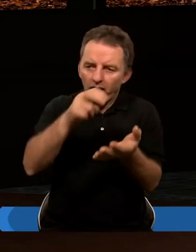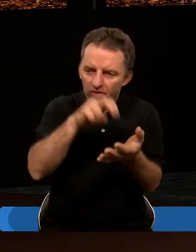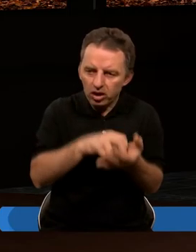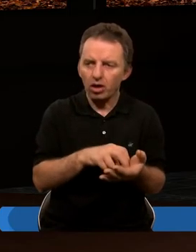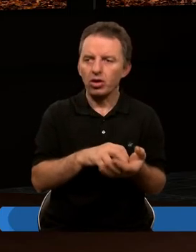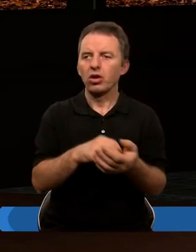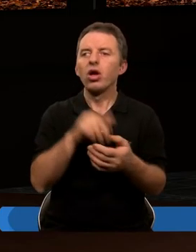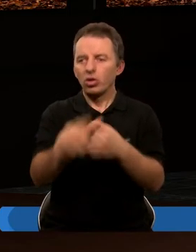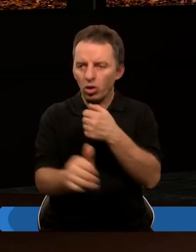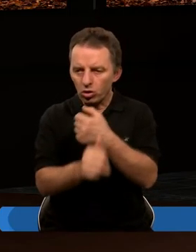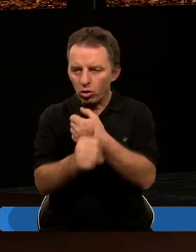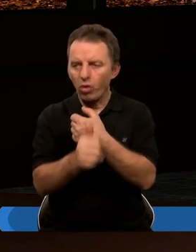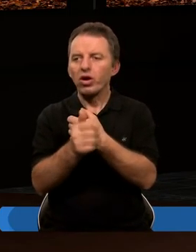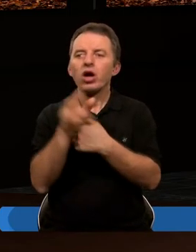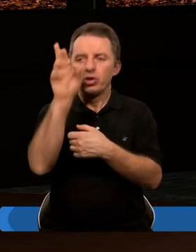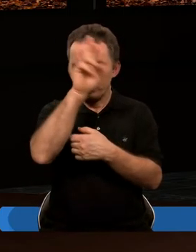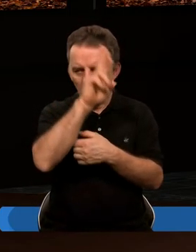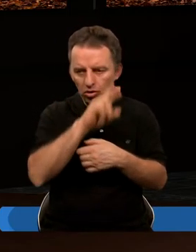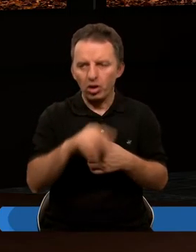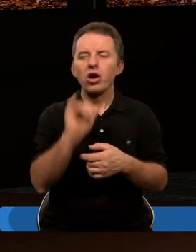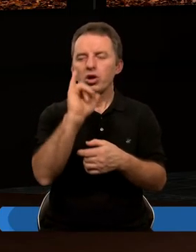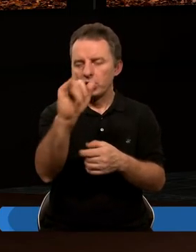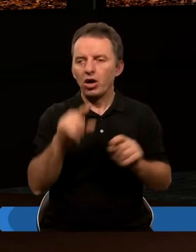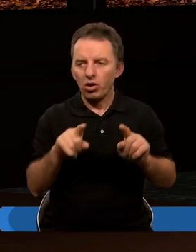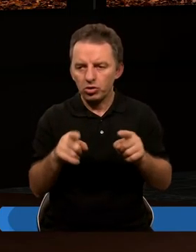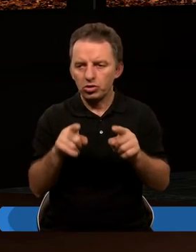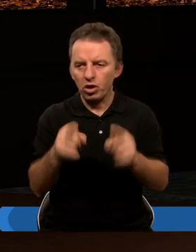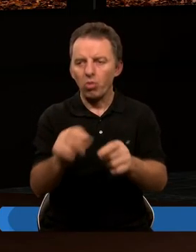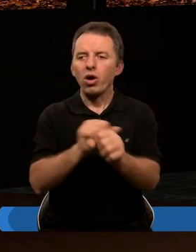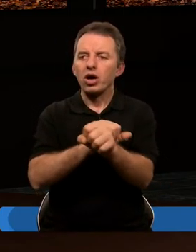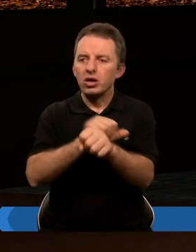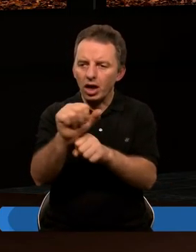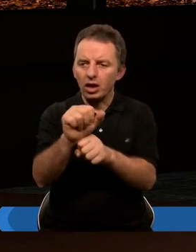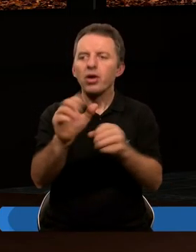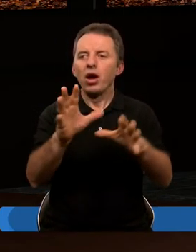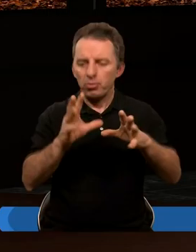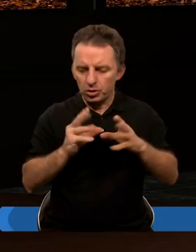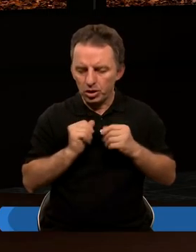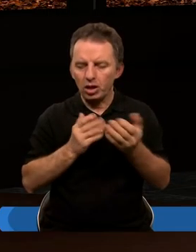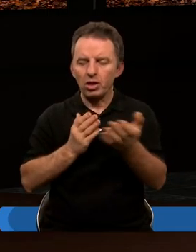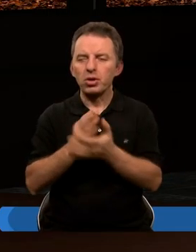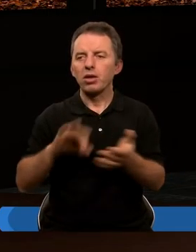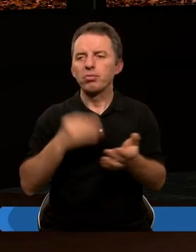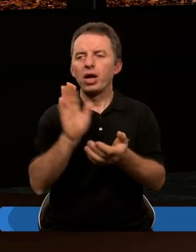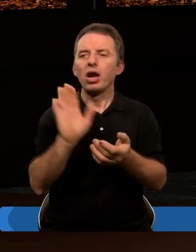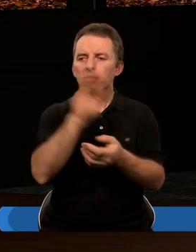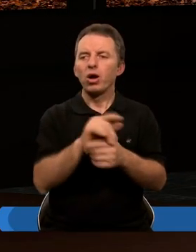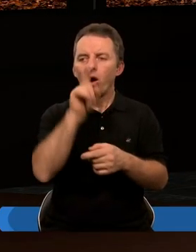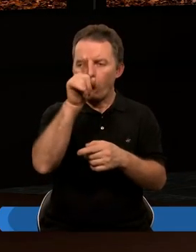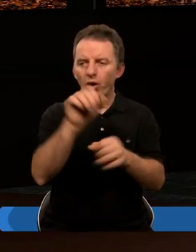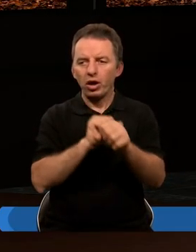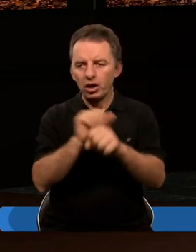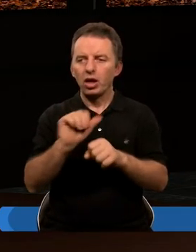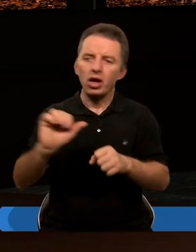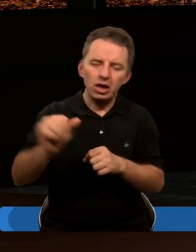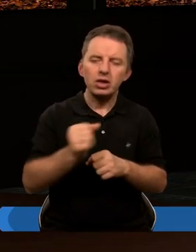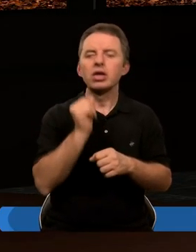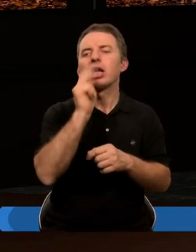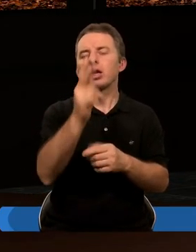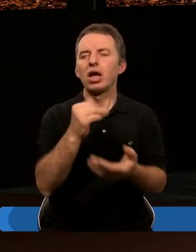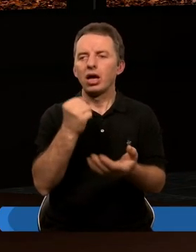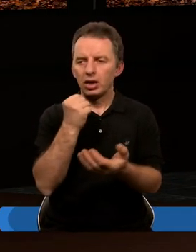Zmartwychwstał. To jest dowód tego, że rzeczywiście Jego dzieło jest przyjęte przez Pana Boga, że On jest jednak